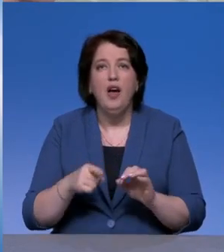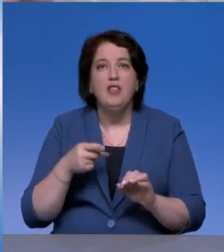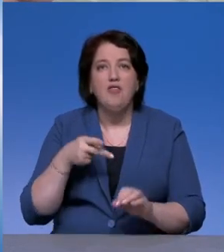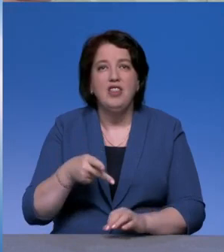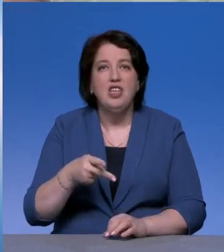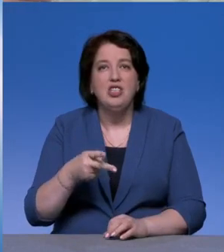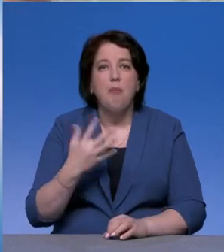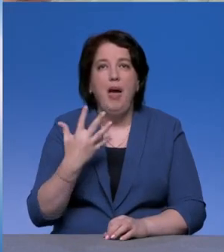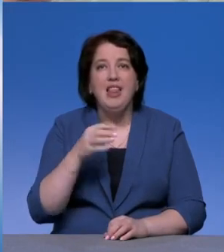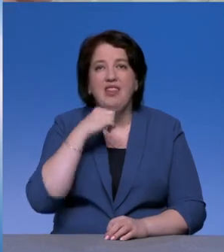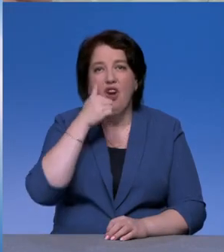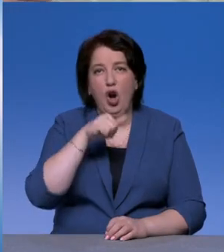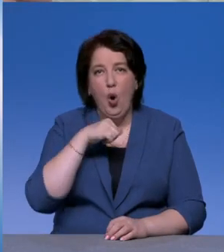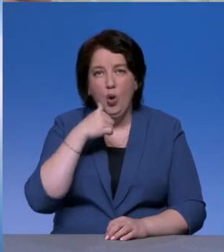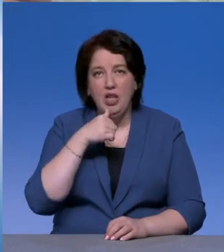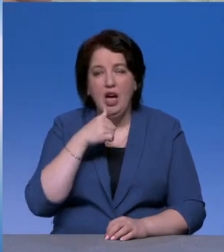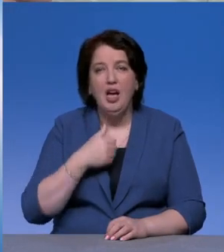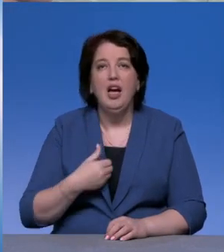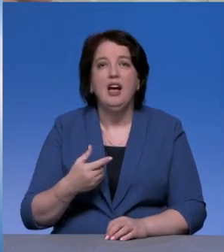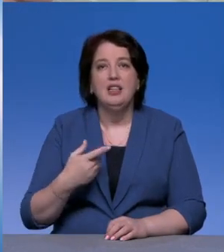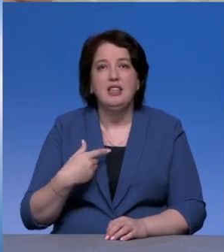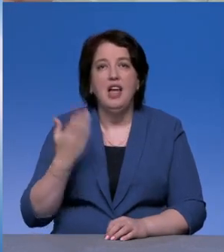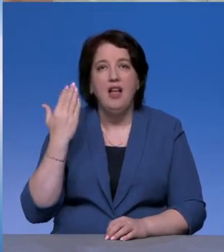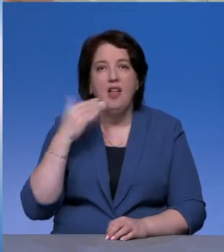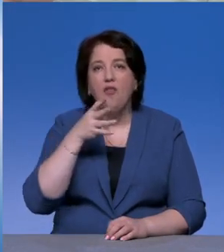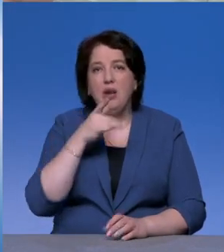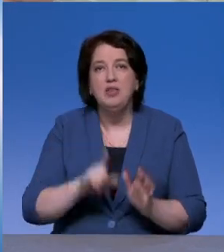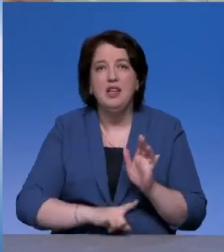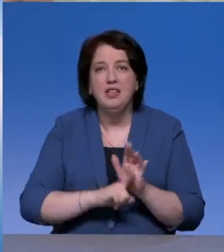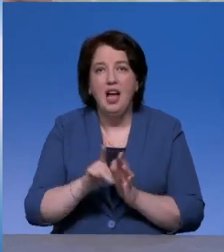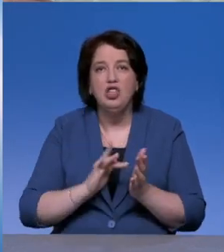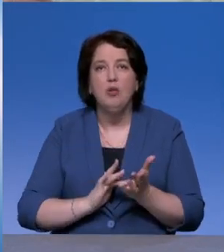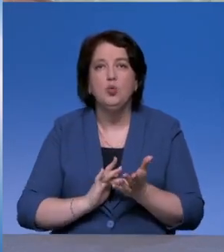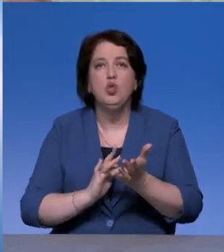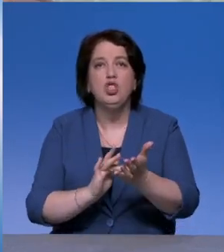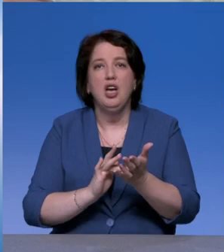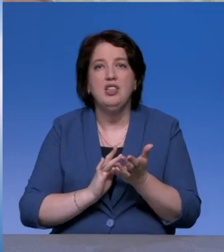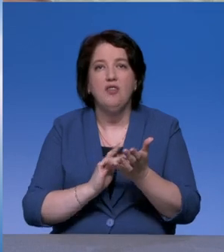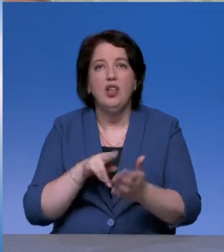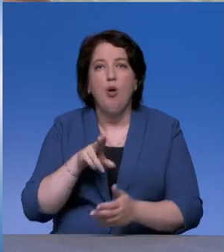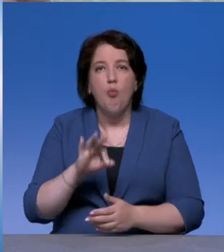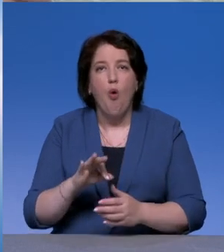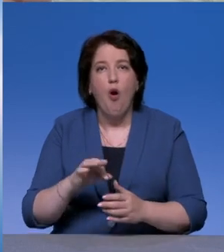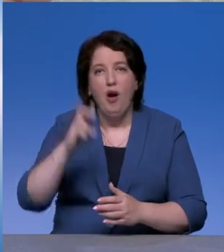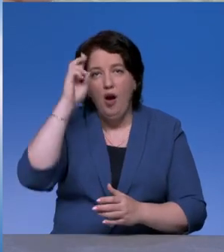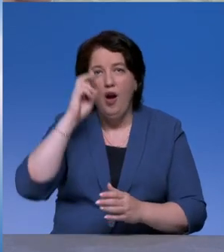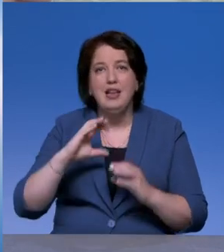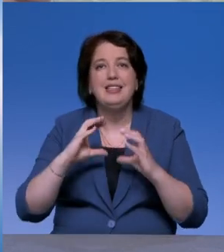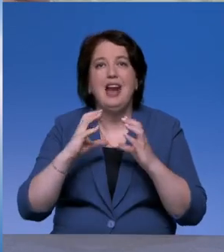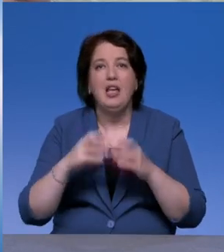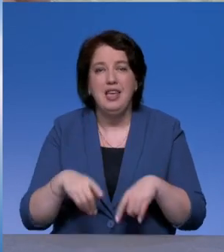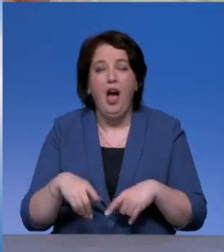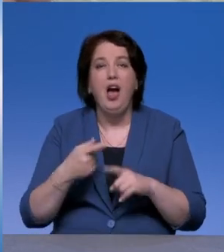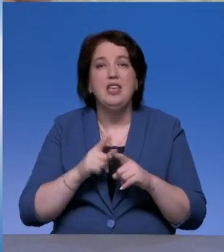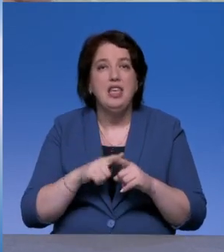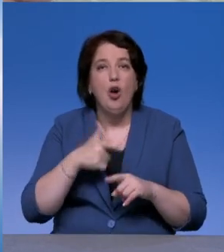2005 года, а именно тогда я начал путешествовать по нашей стране, очень сильно все поменялось. И во